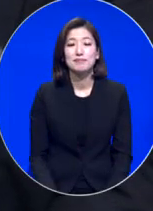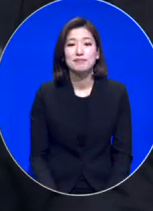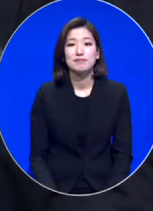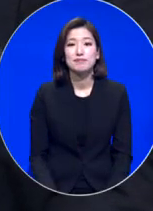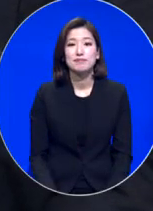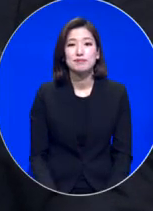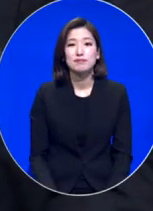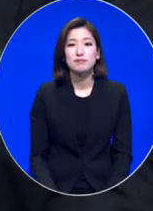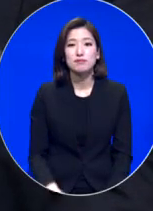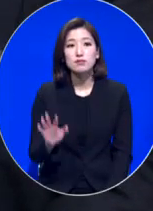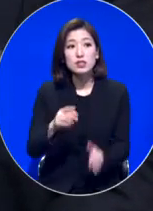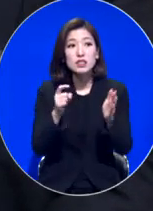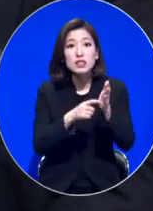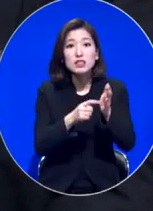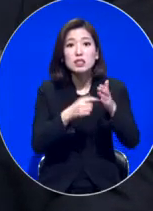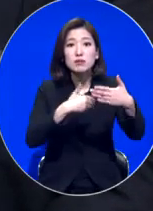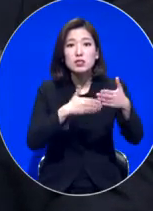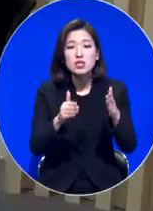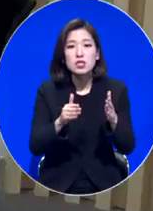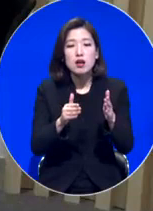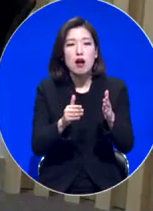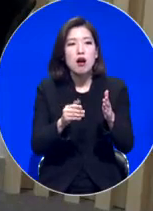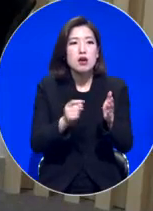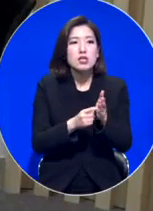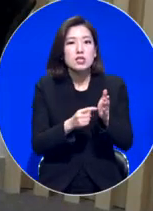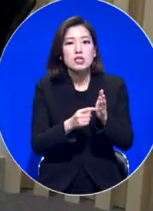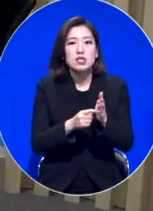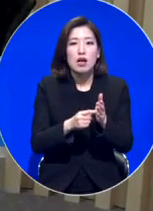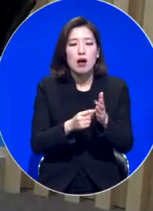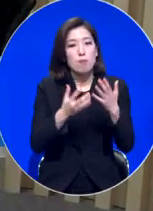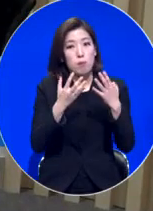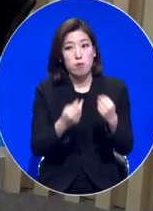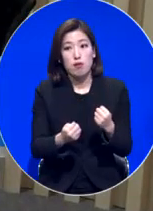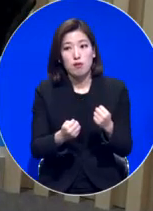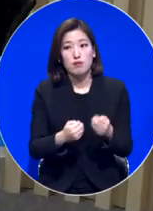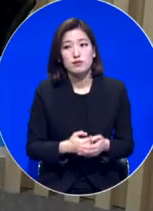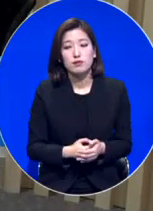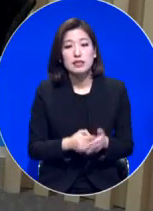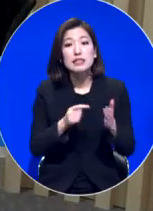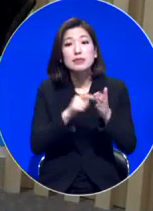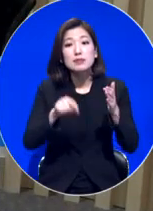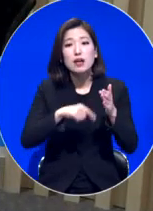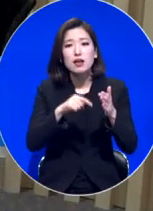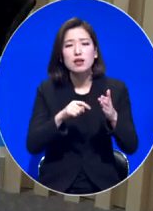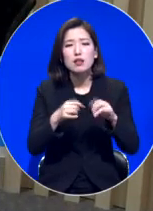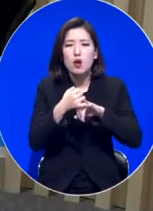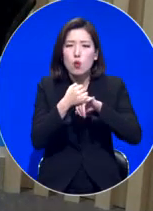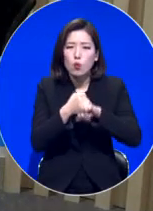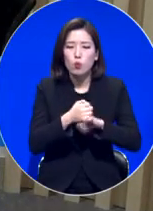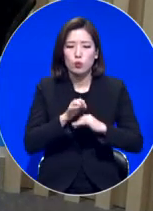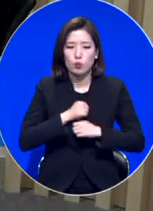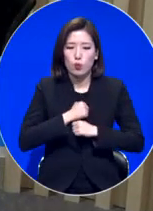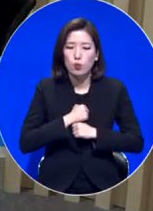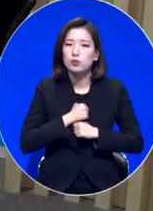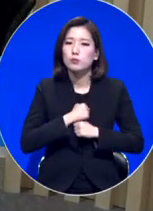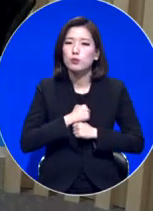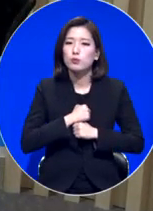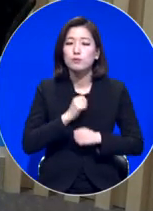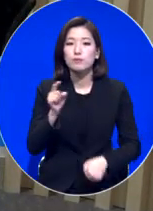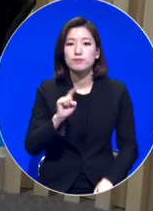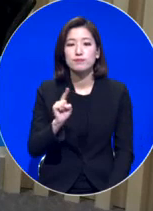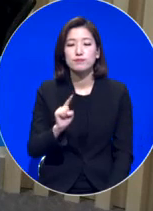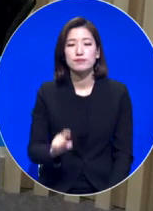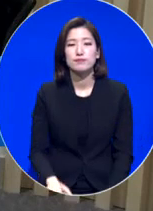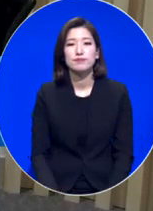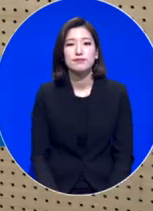이 1분 1초를 다투는 사실 굉장히 응급한 상황이 많이 발생하는 응급실 내에서 네네. 우리들이 지켜야 할 수칙 있다면